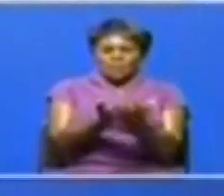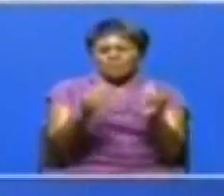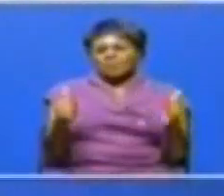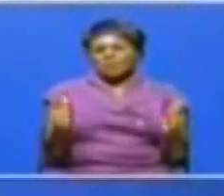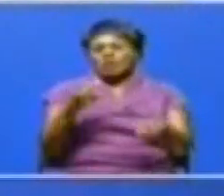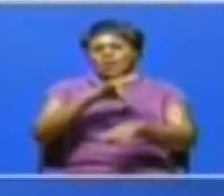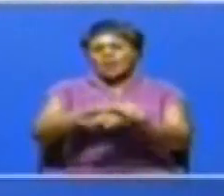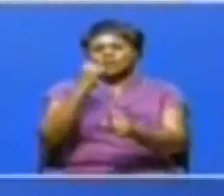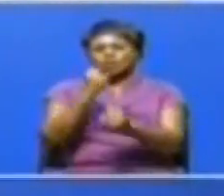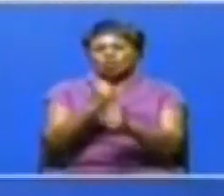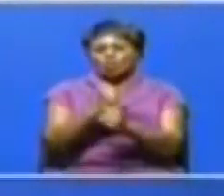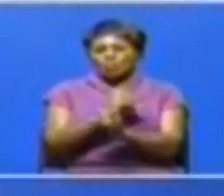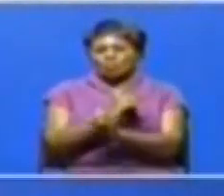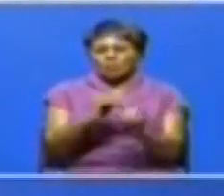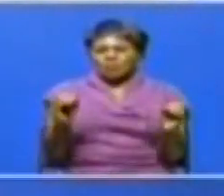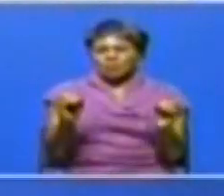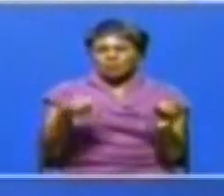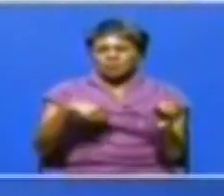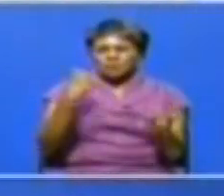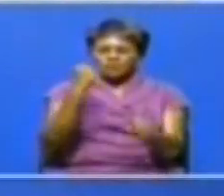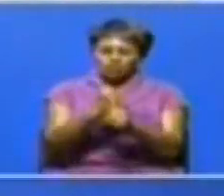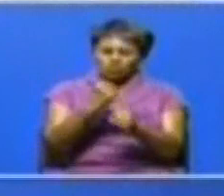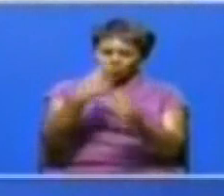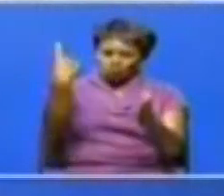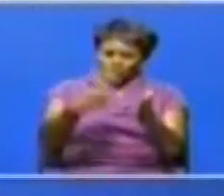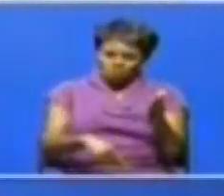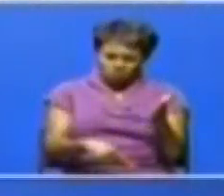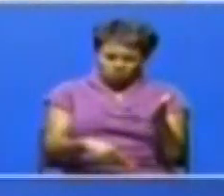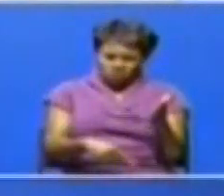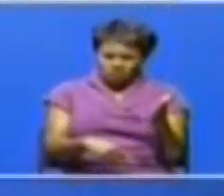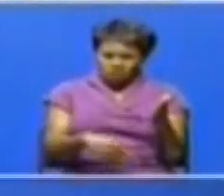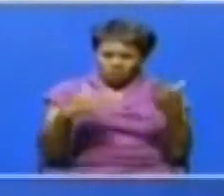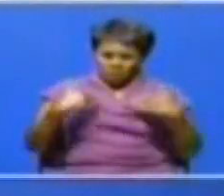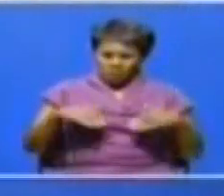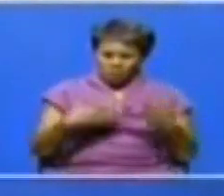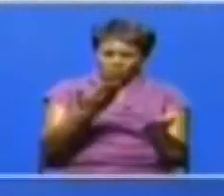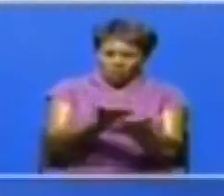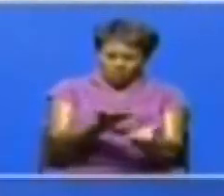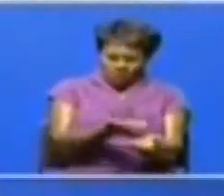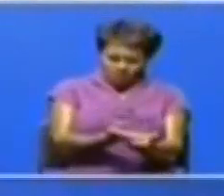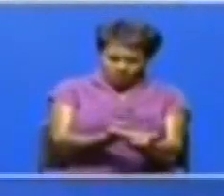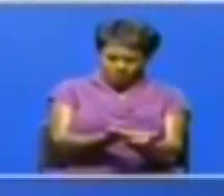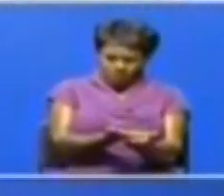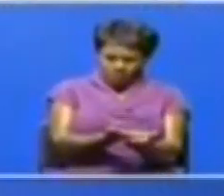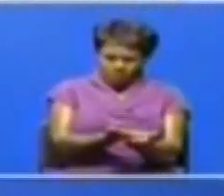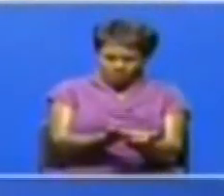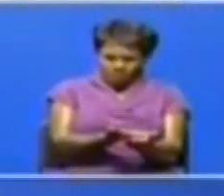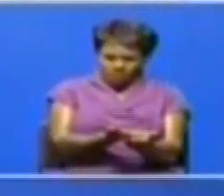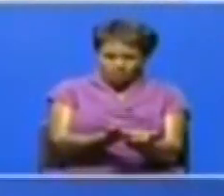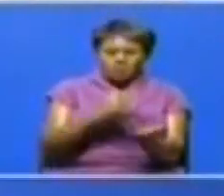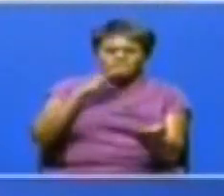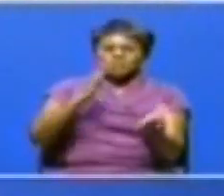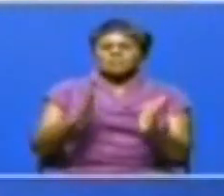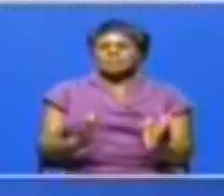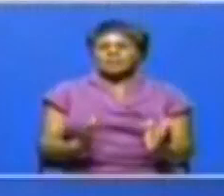kazi wewe usipata hiyo kazi. Sasa vile sisi tulifanya wana Jubilee, ni wale wali apply your job, hiyo kazi ya